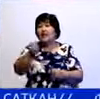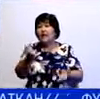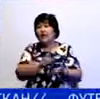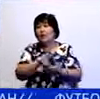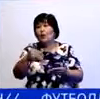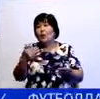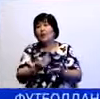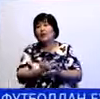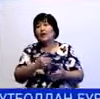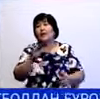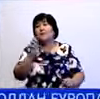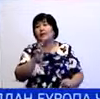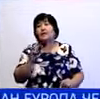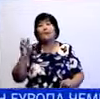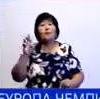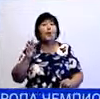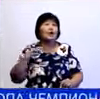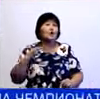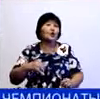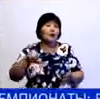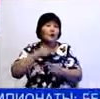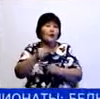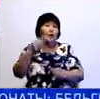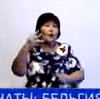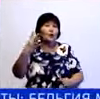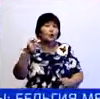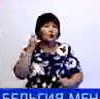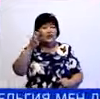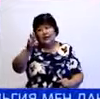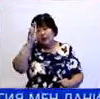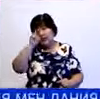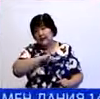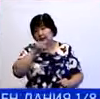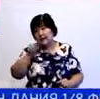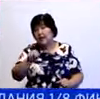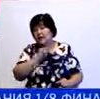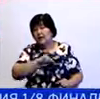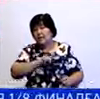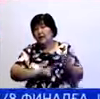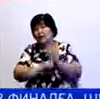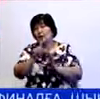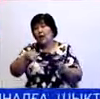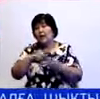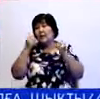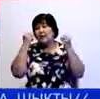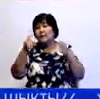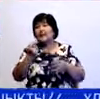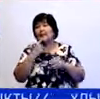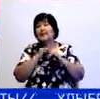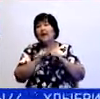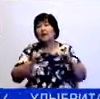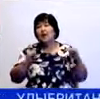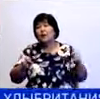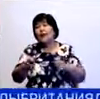lavazımğa jaña Bergenov Parasat Bulatlı tayındaldı. 34 jaştağı memleketlik kızmetçi eñbek jolun qalalıq mädeniyet jäne tilder damıtu